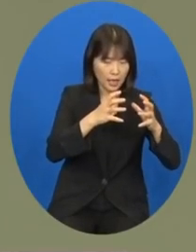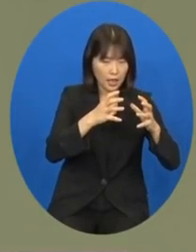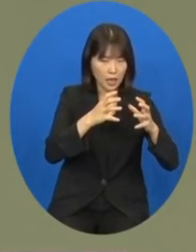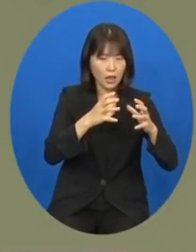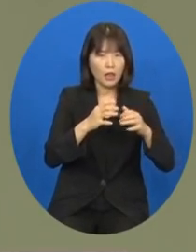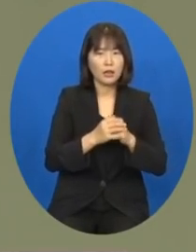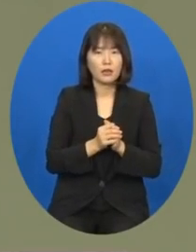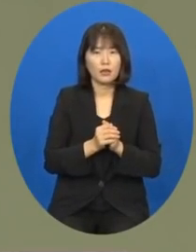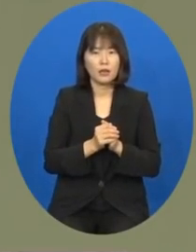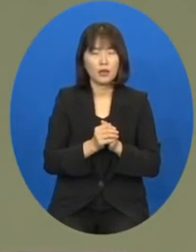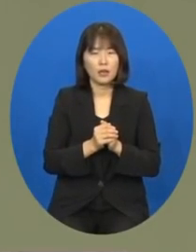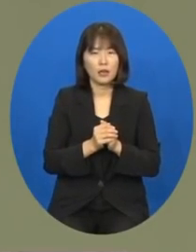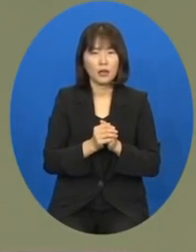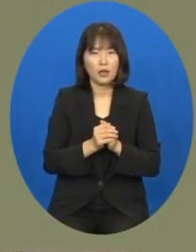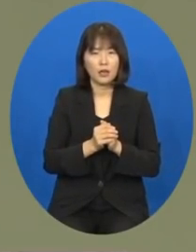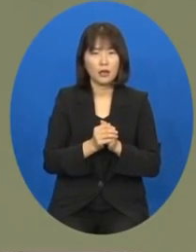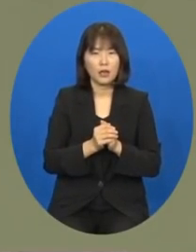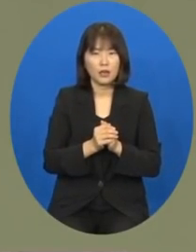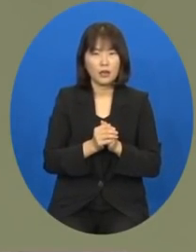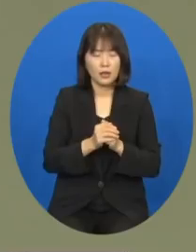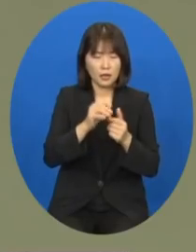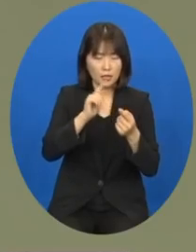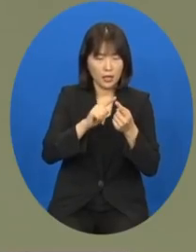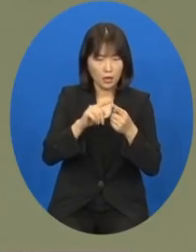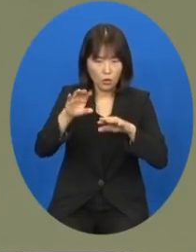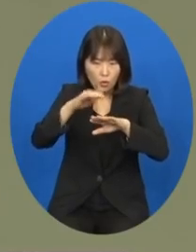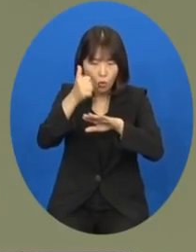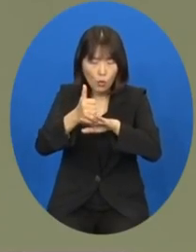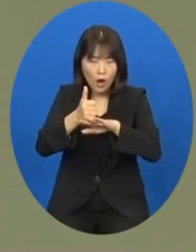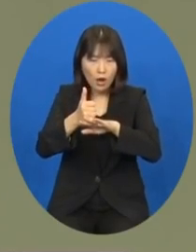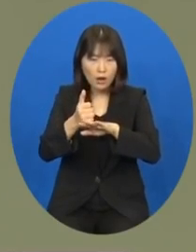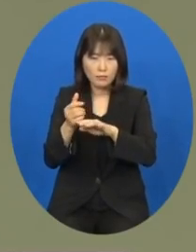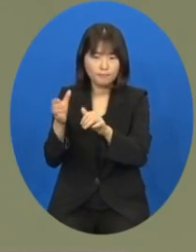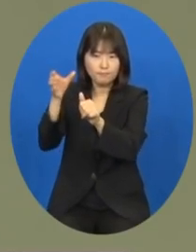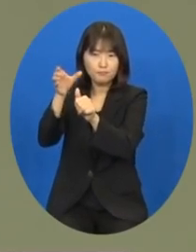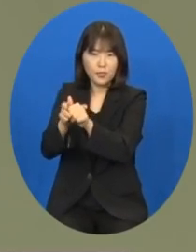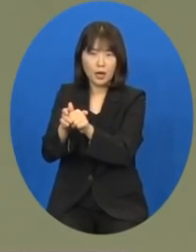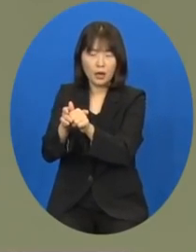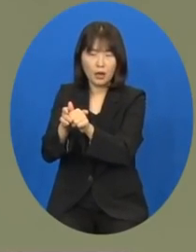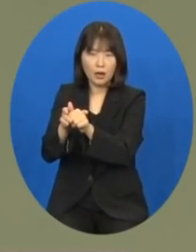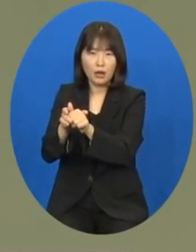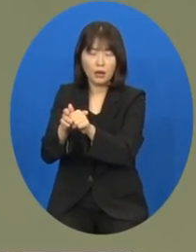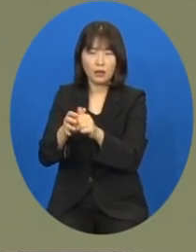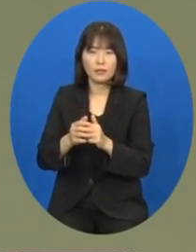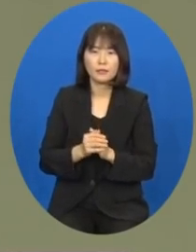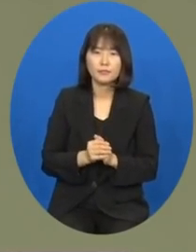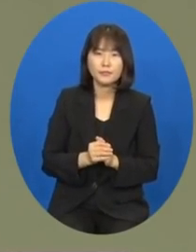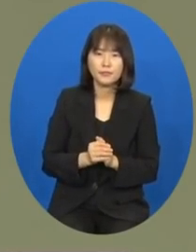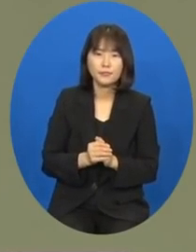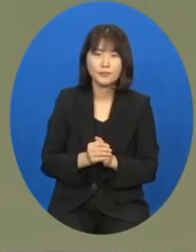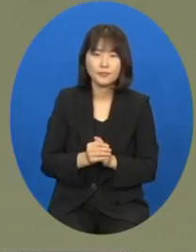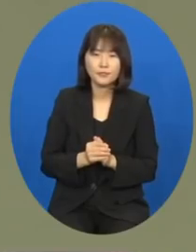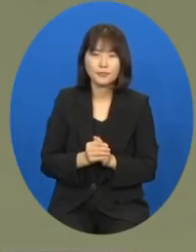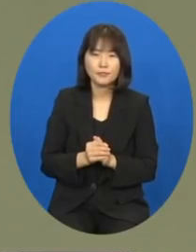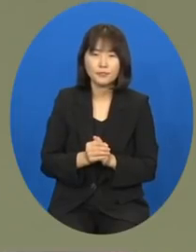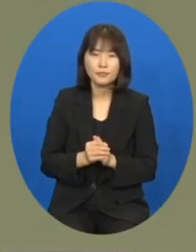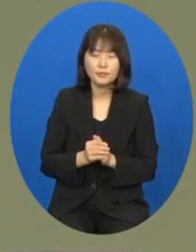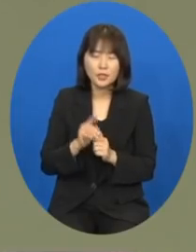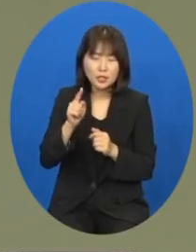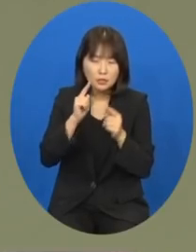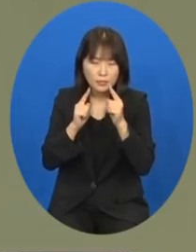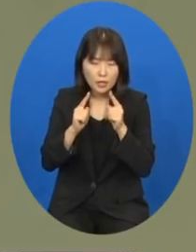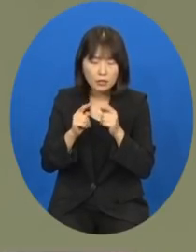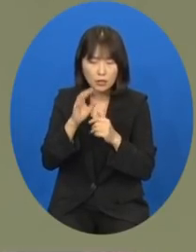보잘것없는 양들을 사랑하고 3 겪기 때문에 그것을 귀히 여기시고 이스라엘의 목자로 삼았다는 거예요 저는 옛날부터 이 말씀을